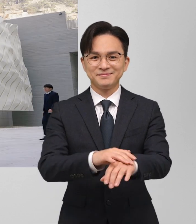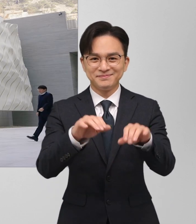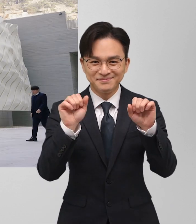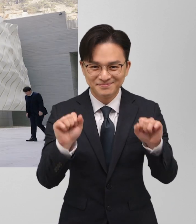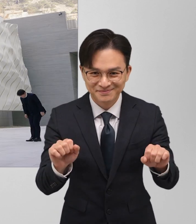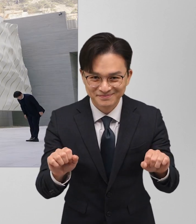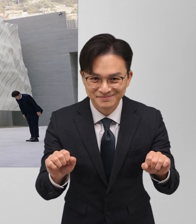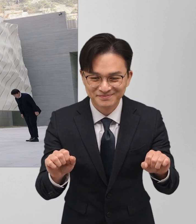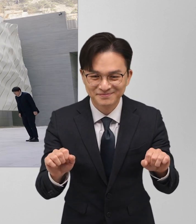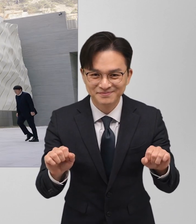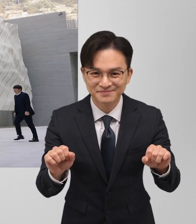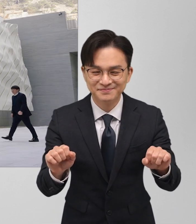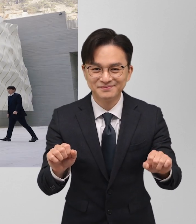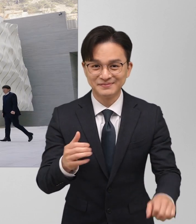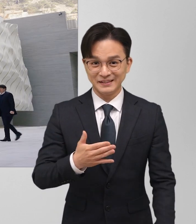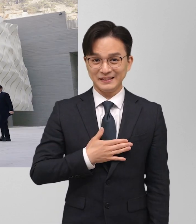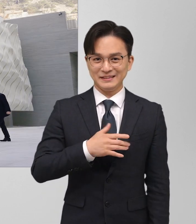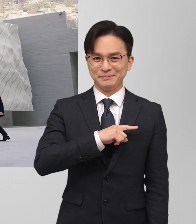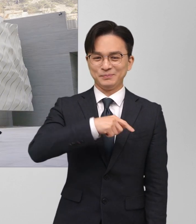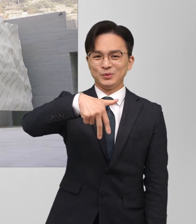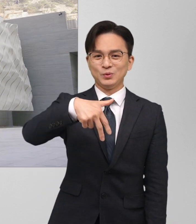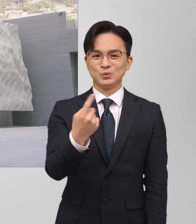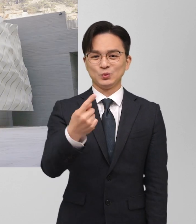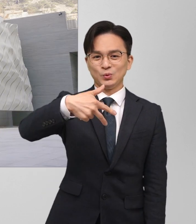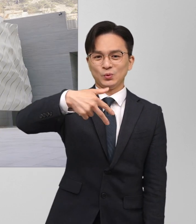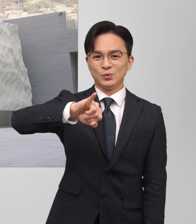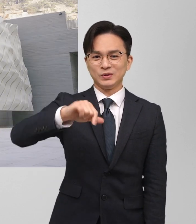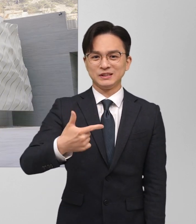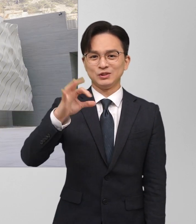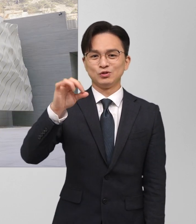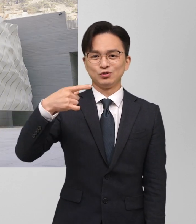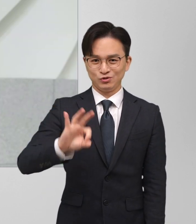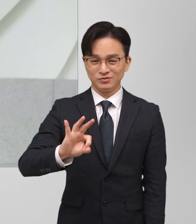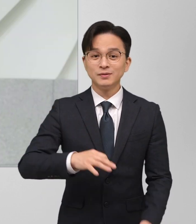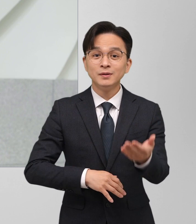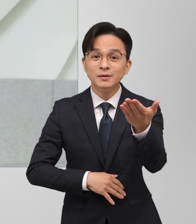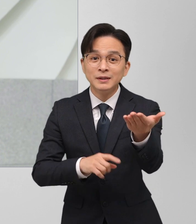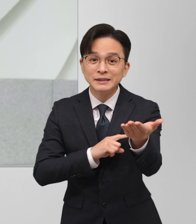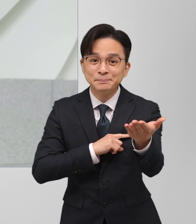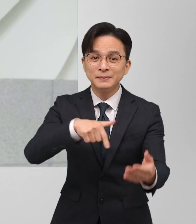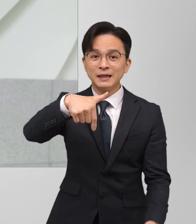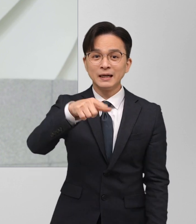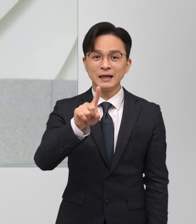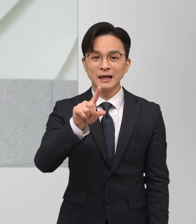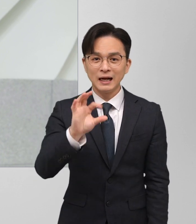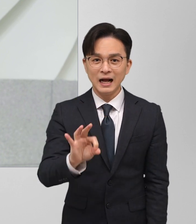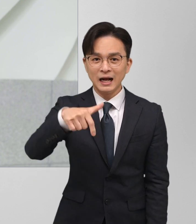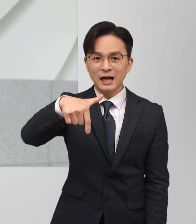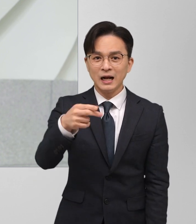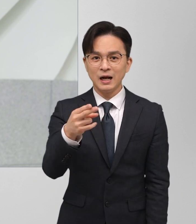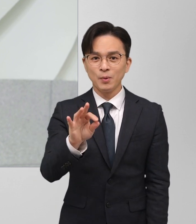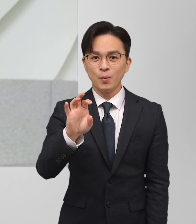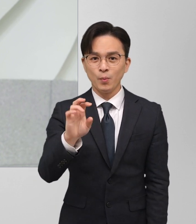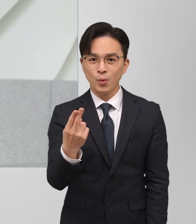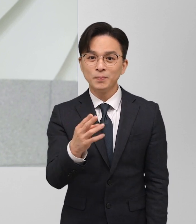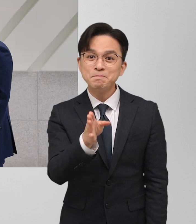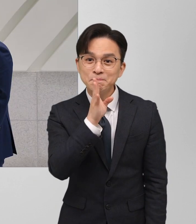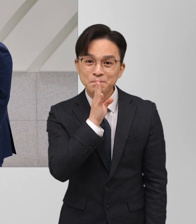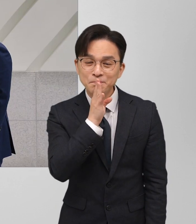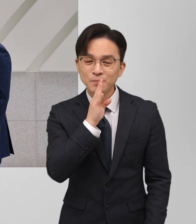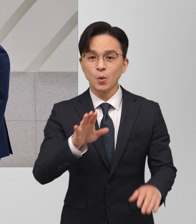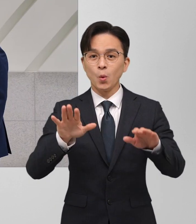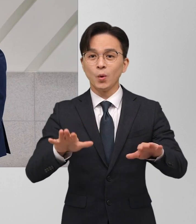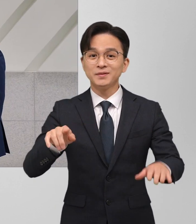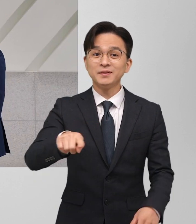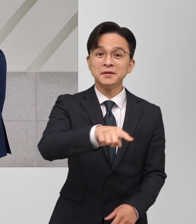네, 안녕하십니까. 안녕하세요. 예, 조진웅입니다. 강경표입니다. 강경표 연구관님. 네, 네. 연구관님께서 오늘